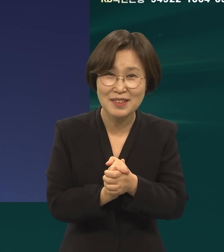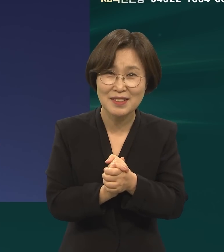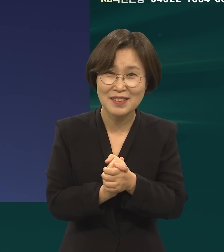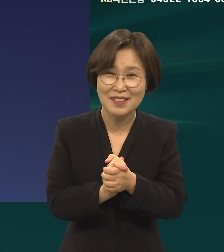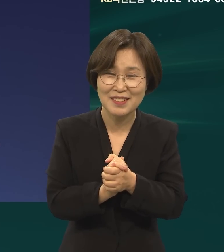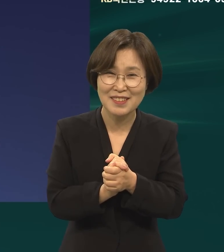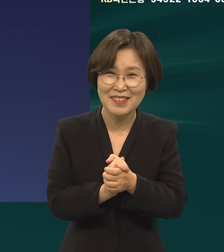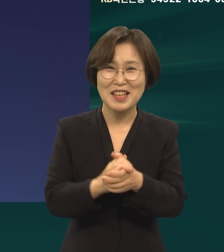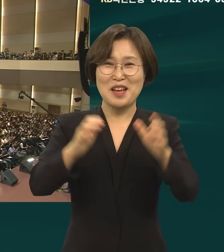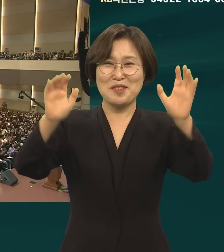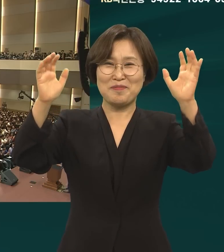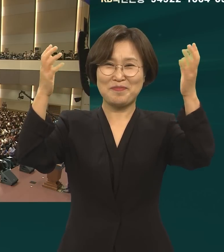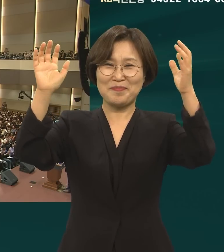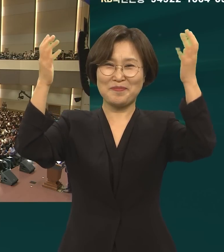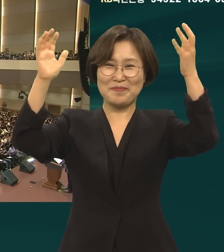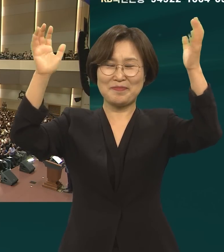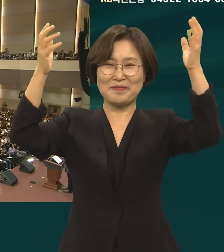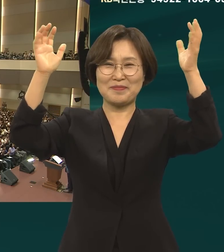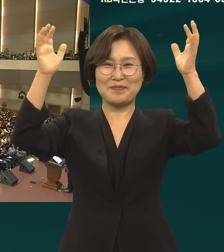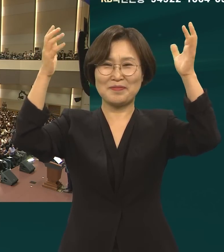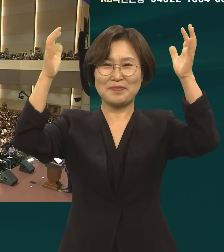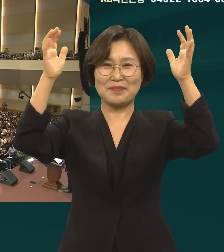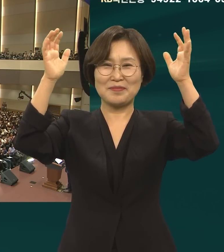한번 치고 설교도 할까요? 네.